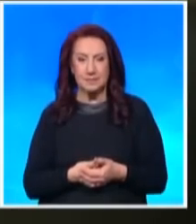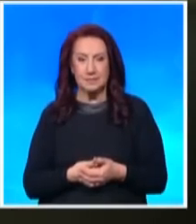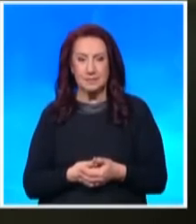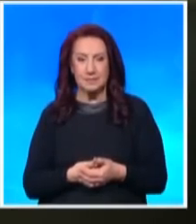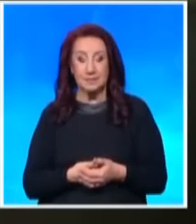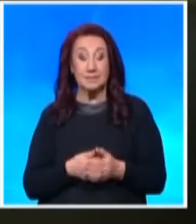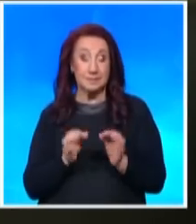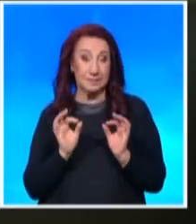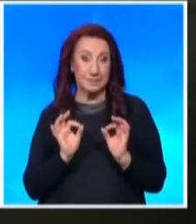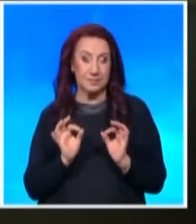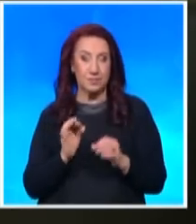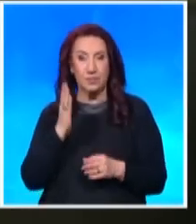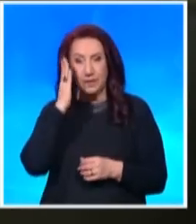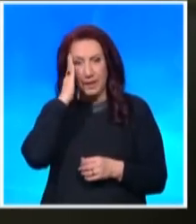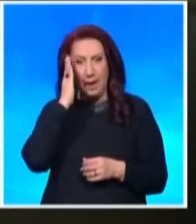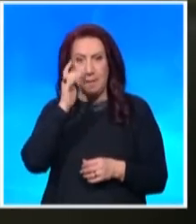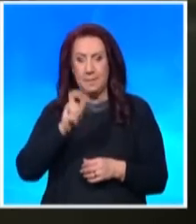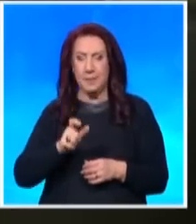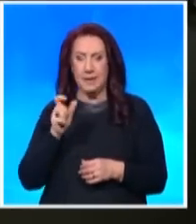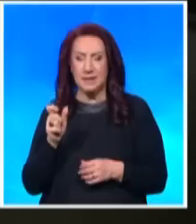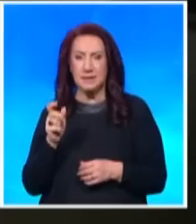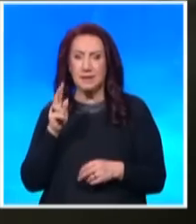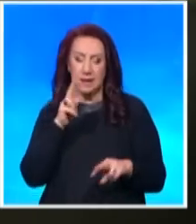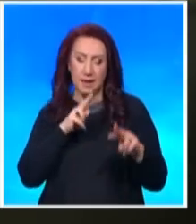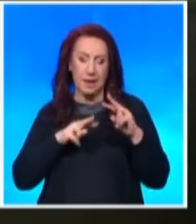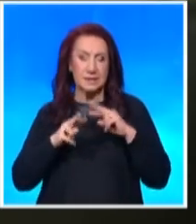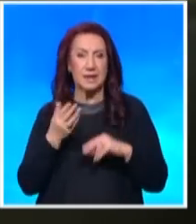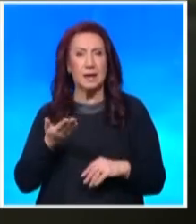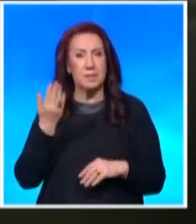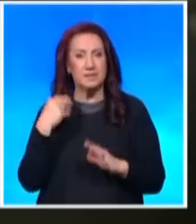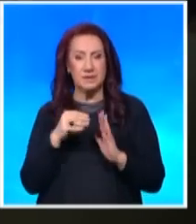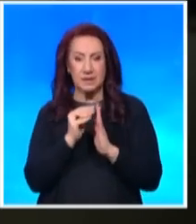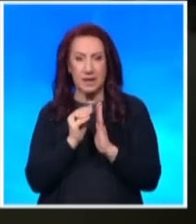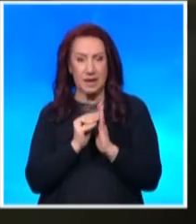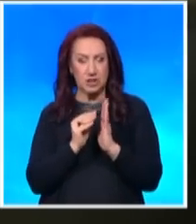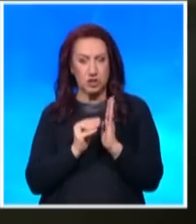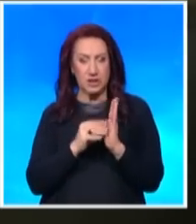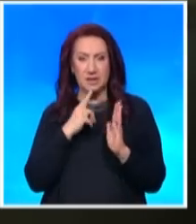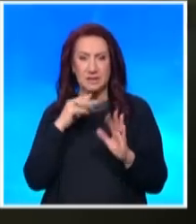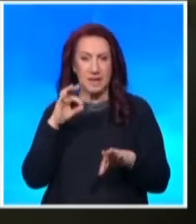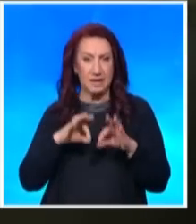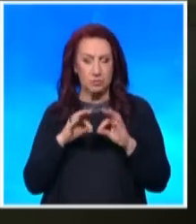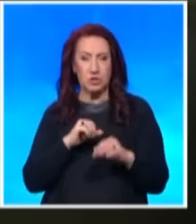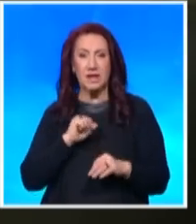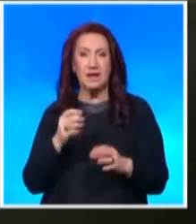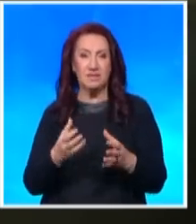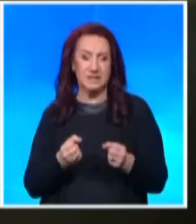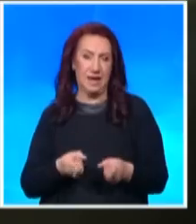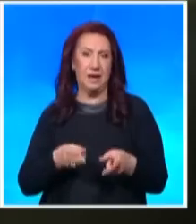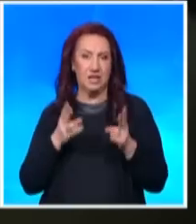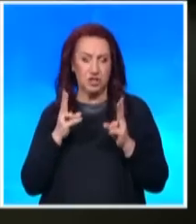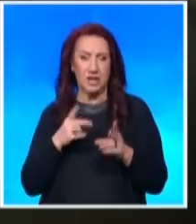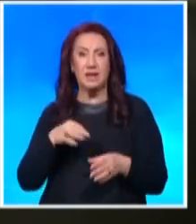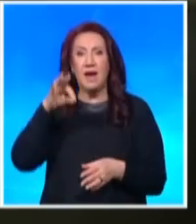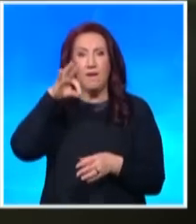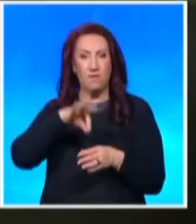И така, министрите разгледаха предварителните разчети за изборите на Централната избирателна комисия и взеха решение. Вотът на